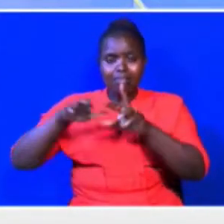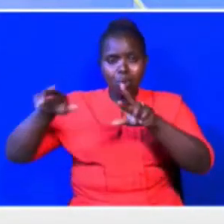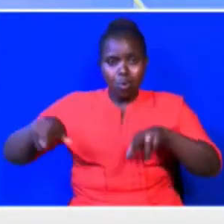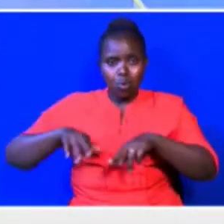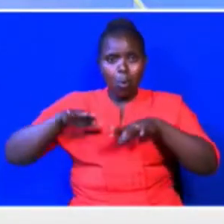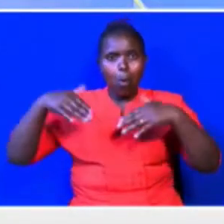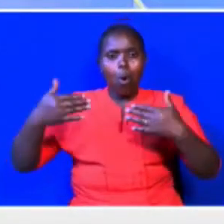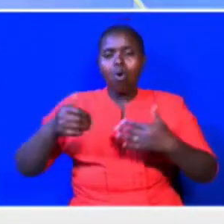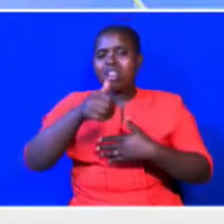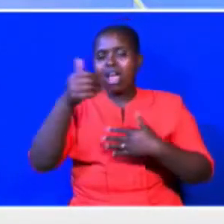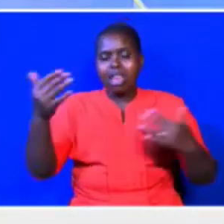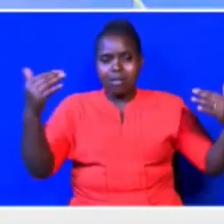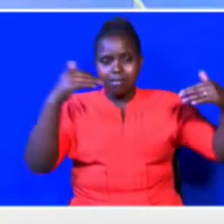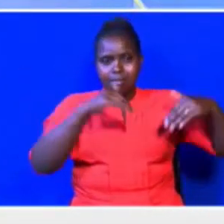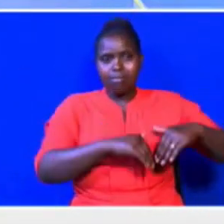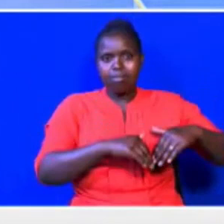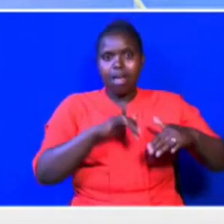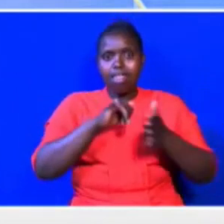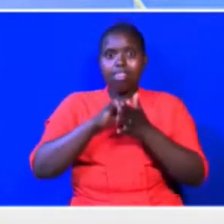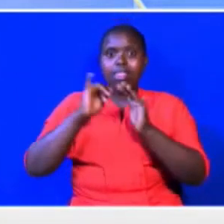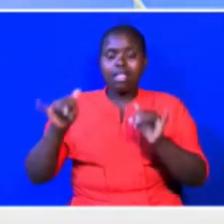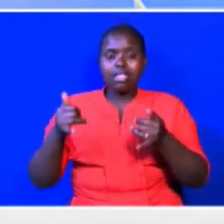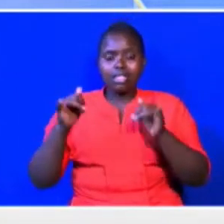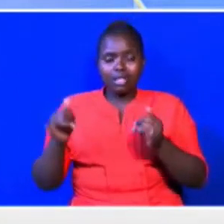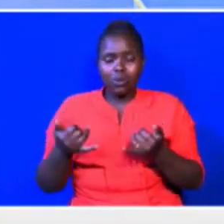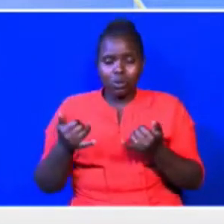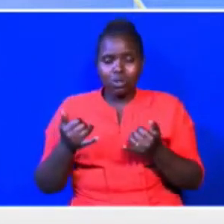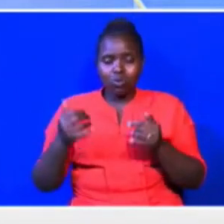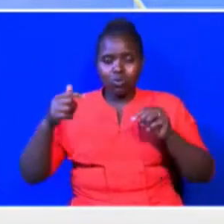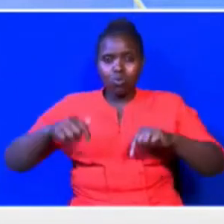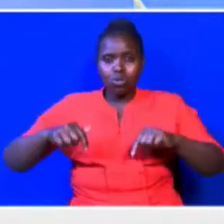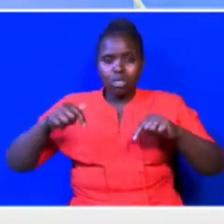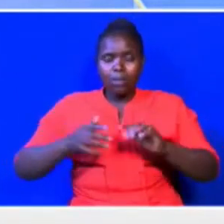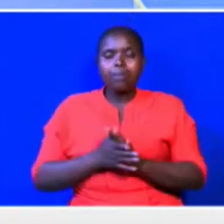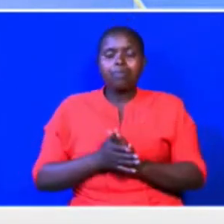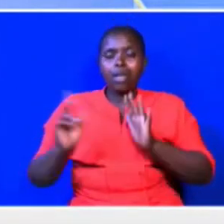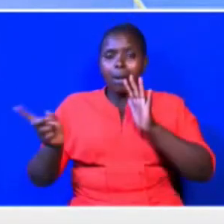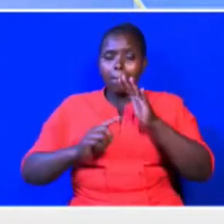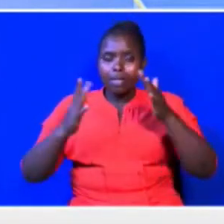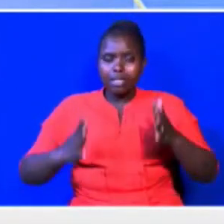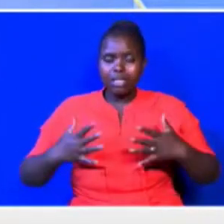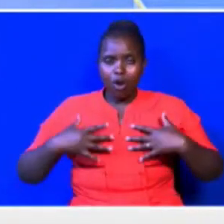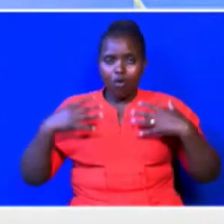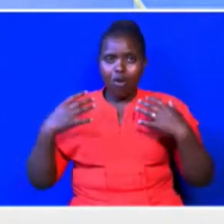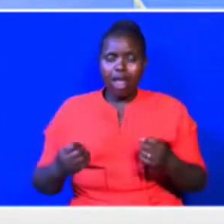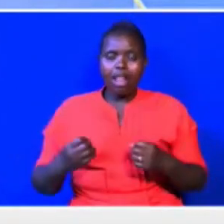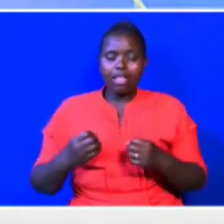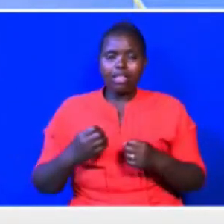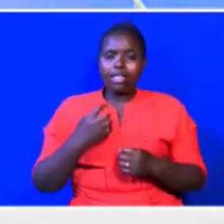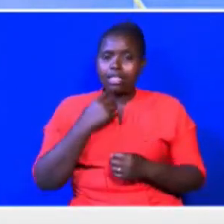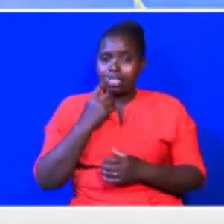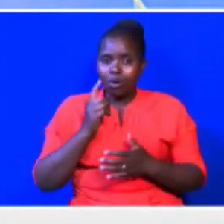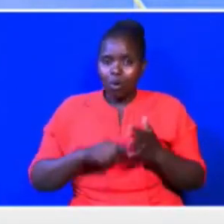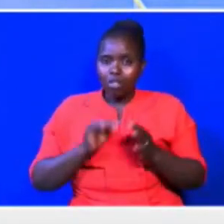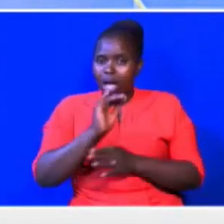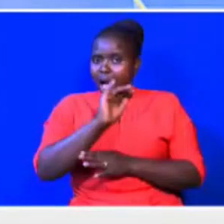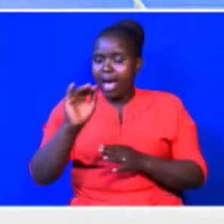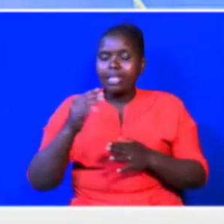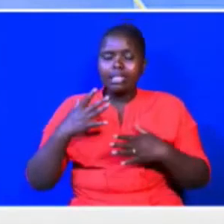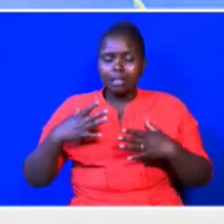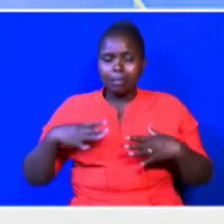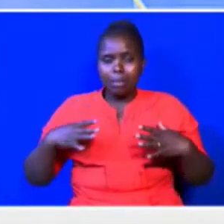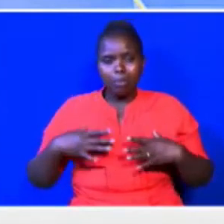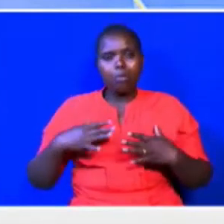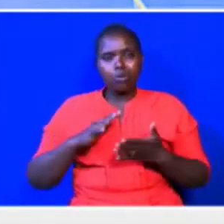ama ukumbini. Katika taarifa hiyo kwa vyombo vya habari mchana wa leo, Waziri wa Afya Mutahi Kagwe hata hivyo ametoa wito kwa Wakenya